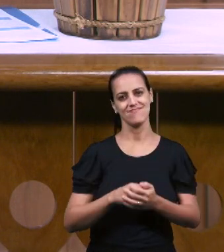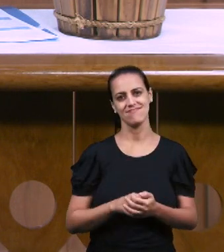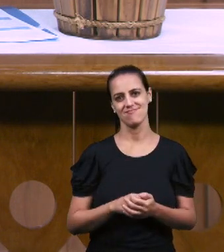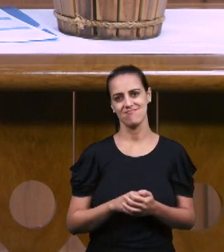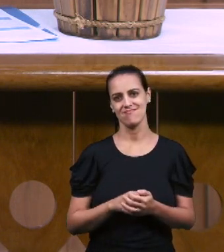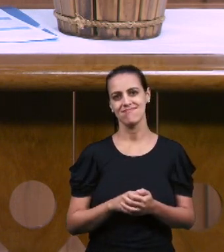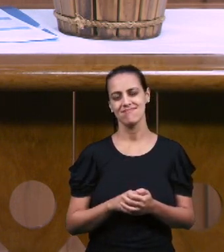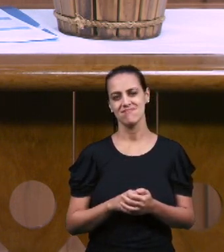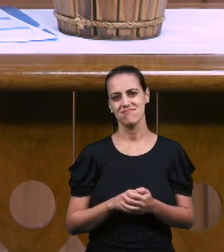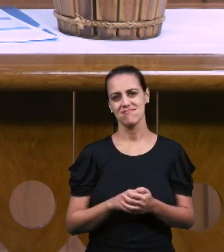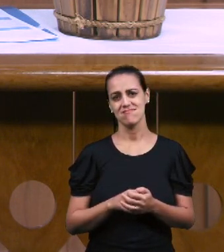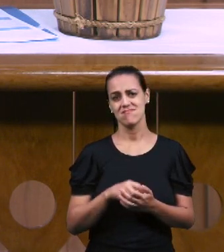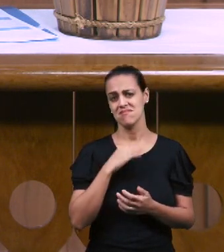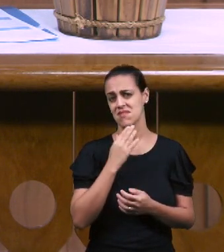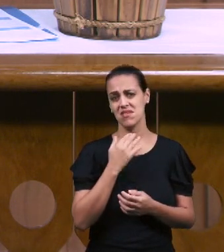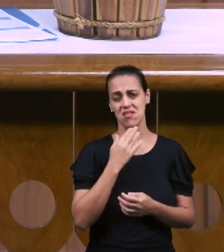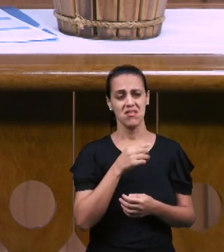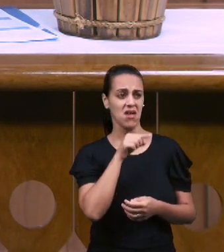Jésus.